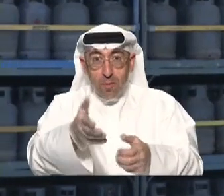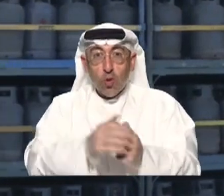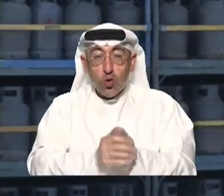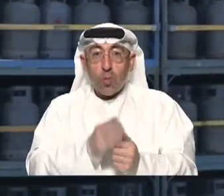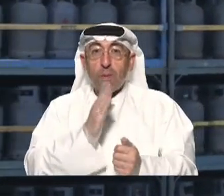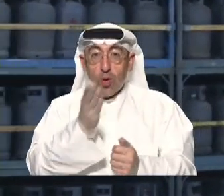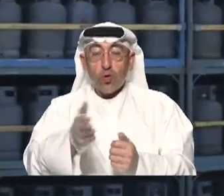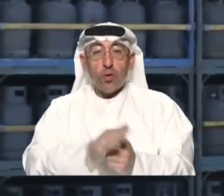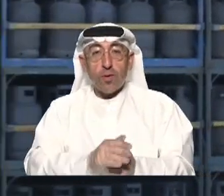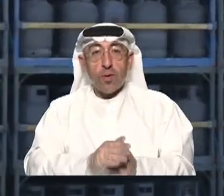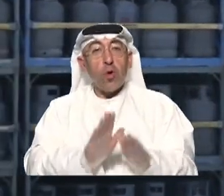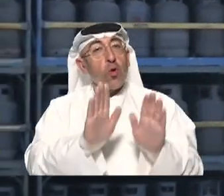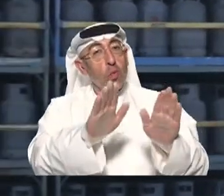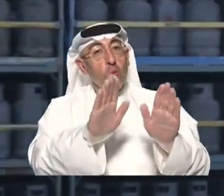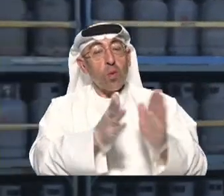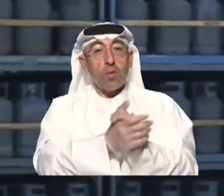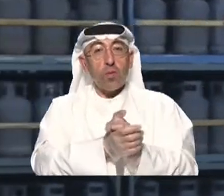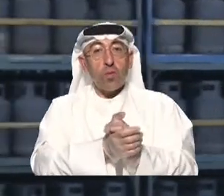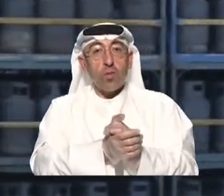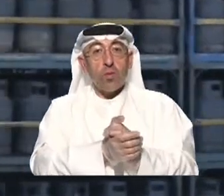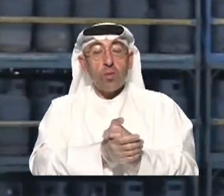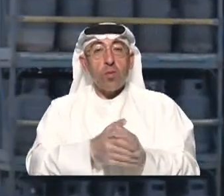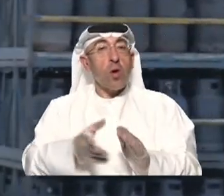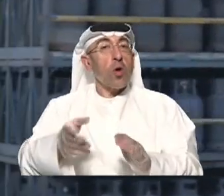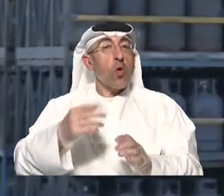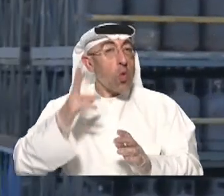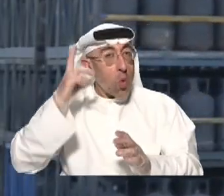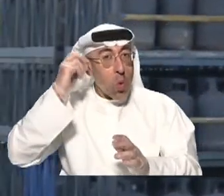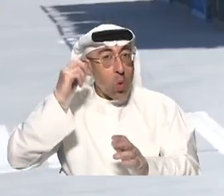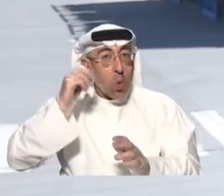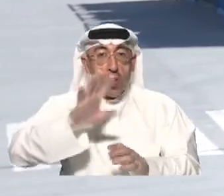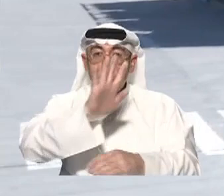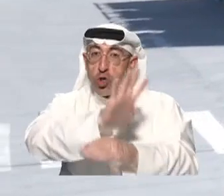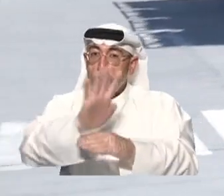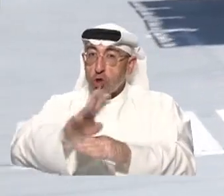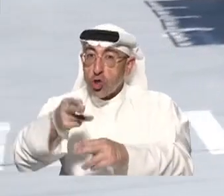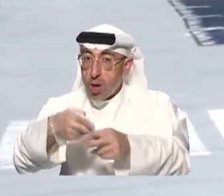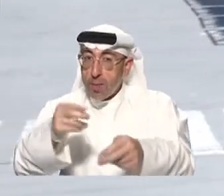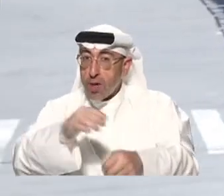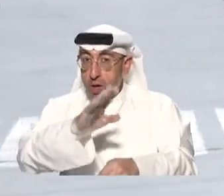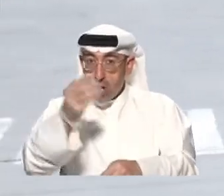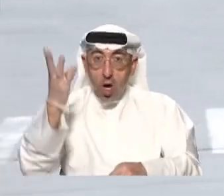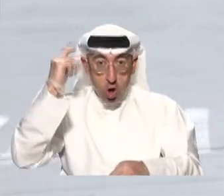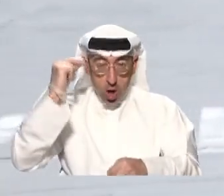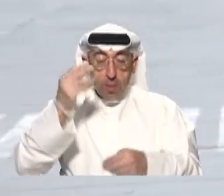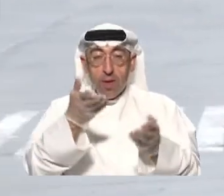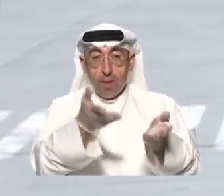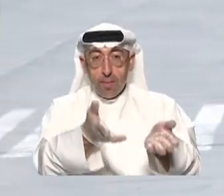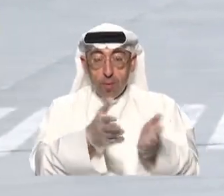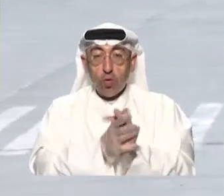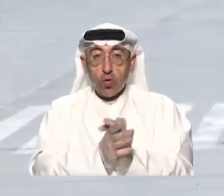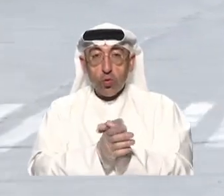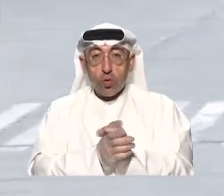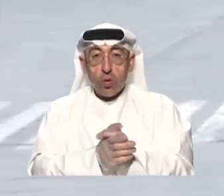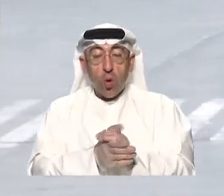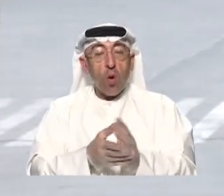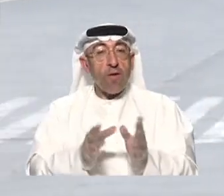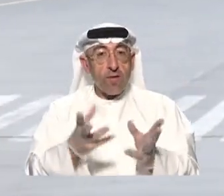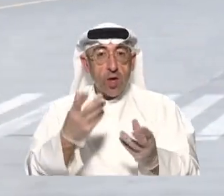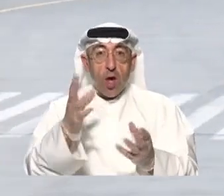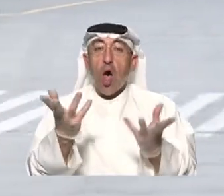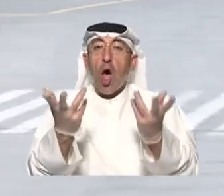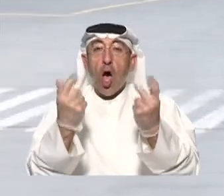غاز فإن شركة ناقلات النفط وفق تأكيدات المشرفين قادرة على توفير 3 أضعاف هذه